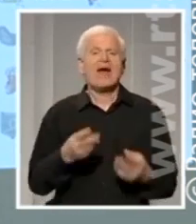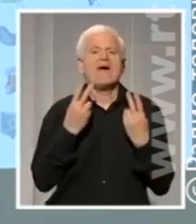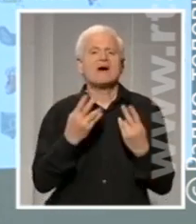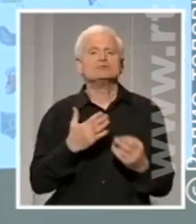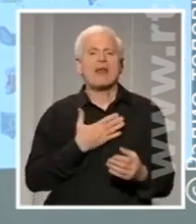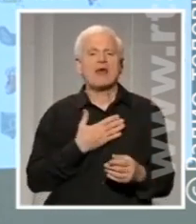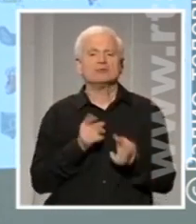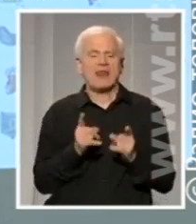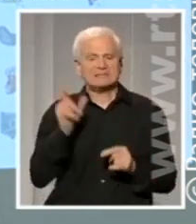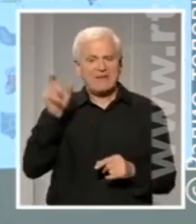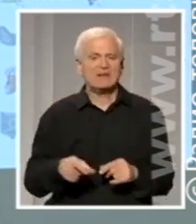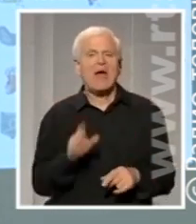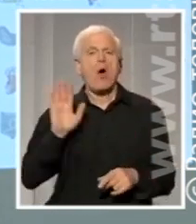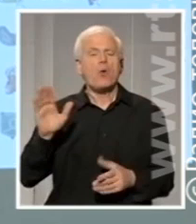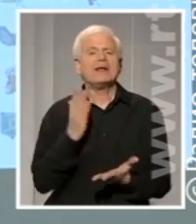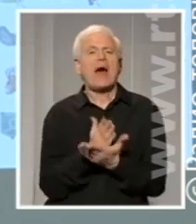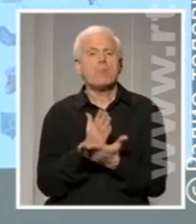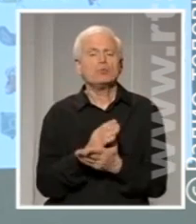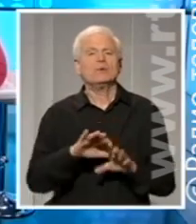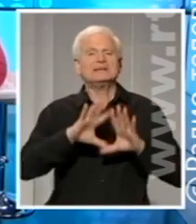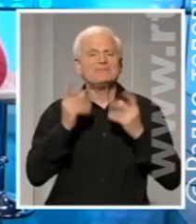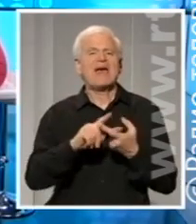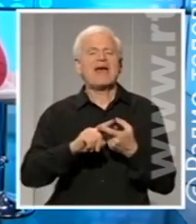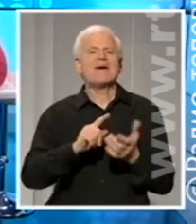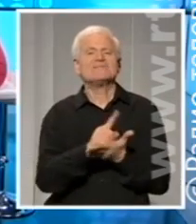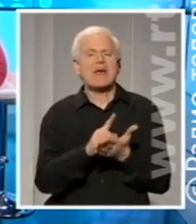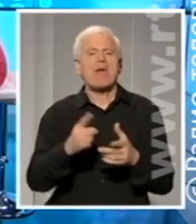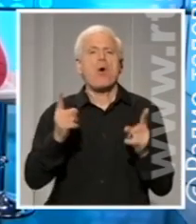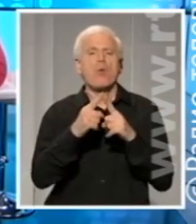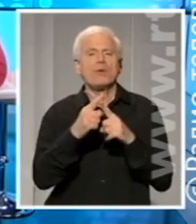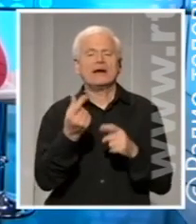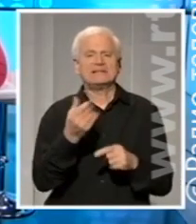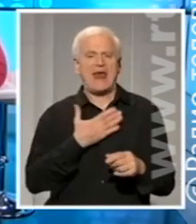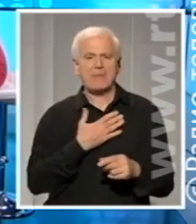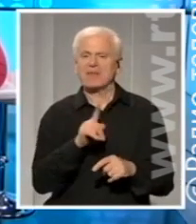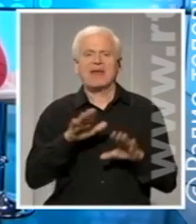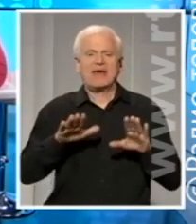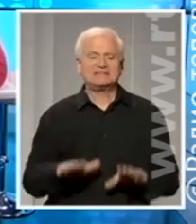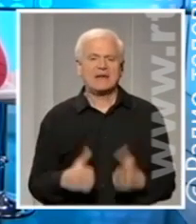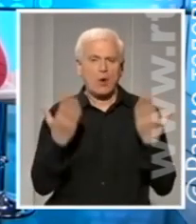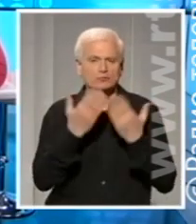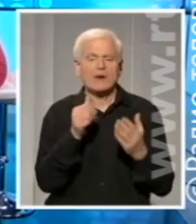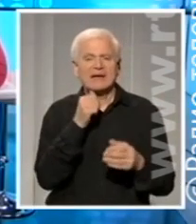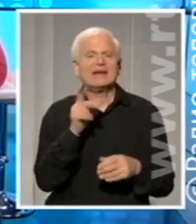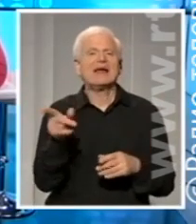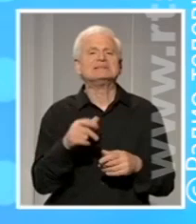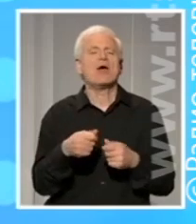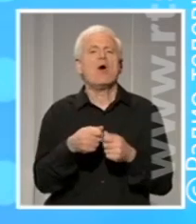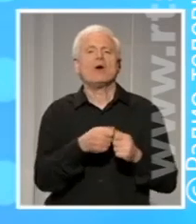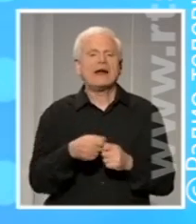nastavnike, da bi oni bili, znači, sve vreme u kontaktu sa nama, da ne bi sedeli po školama, da se isto organizacija rada prave